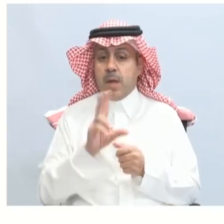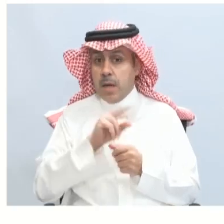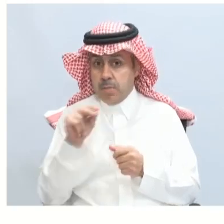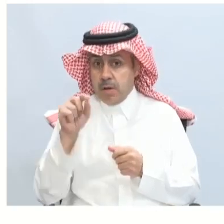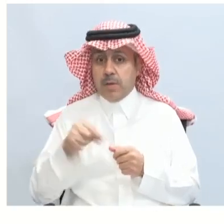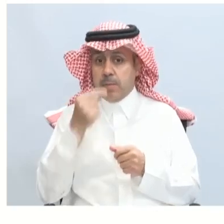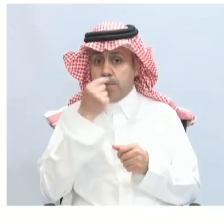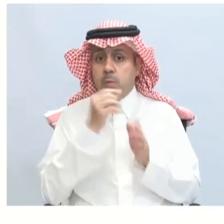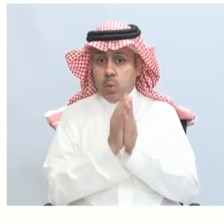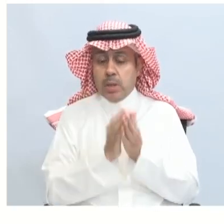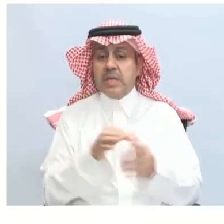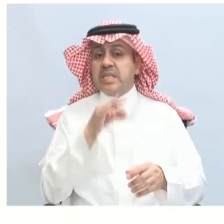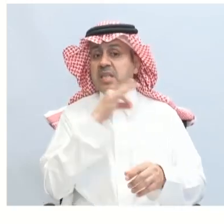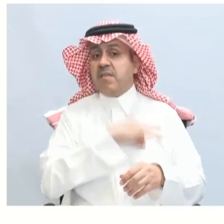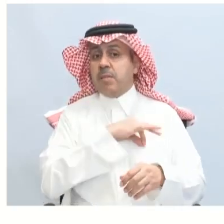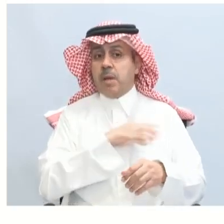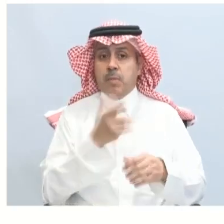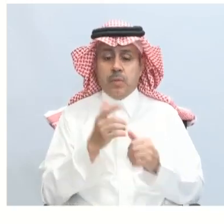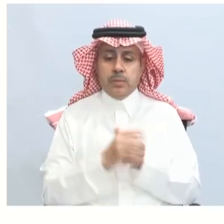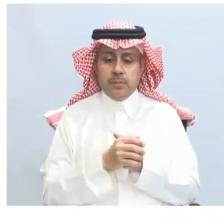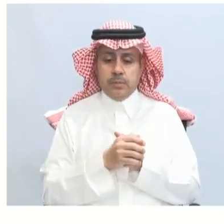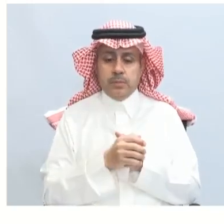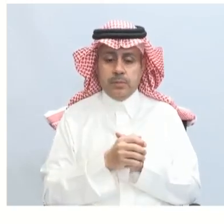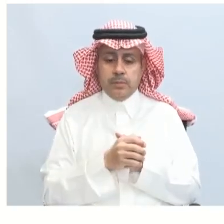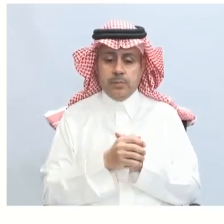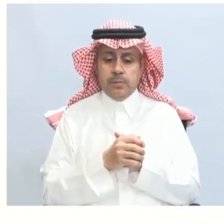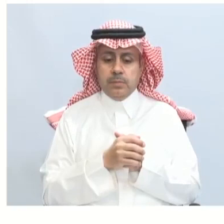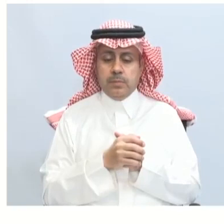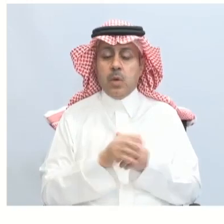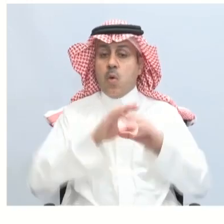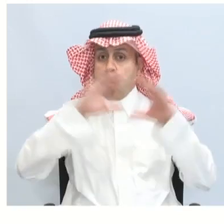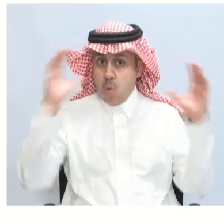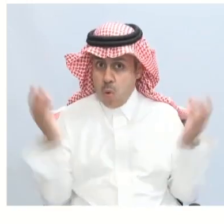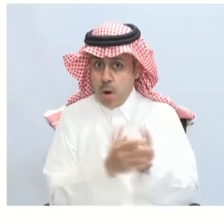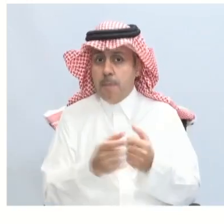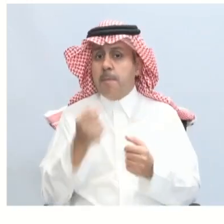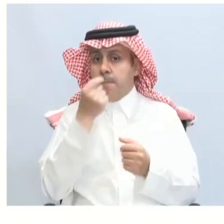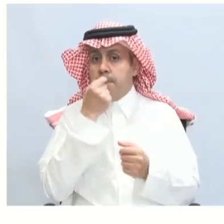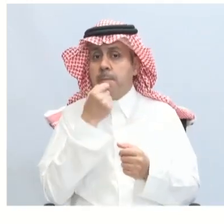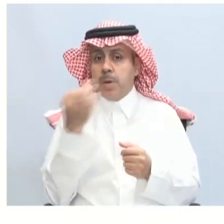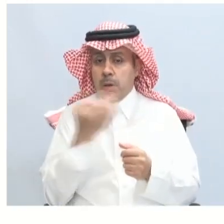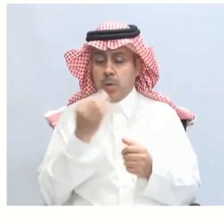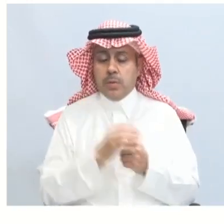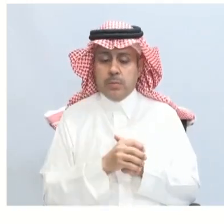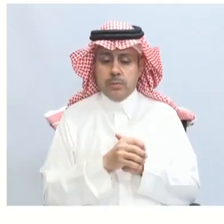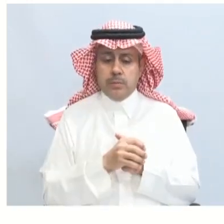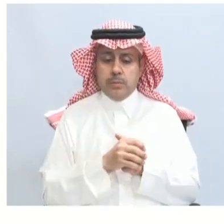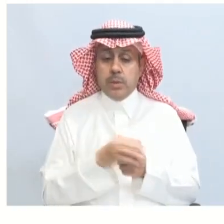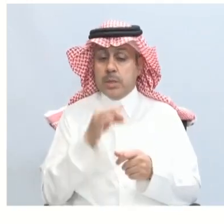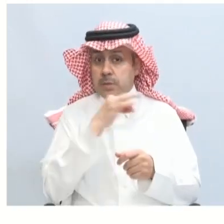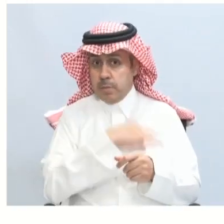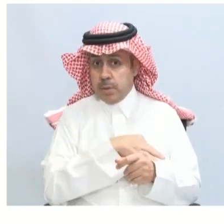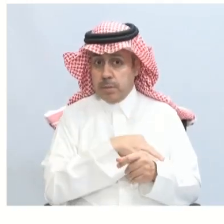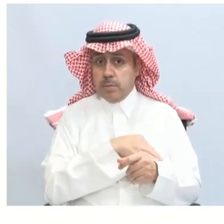القران من يستفيد منها الخيار الاول يستفيد منها كل من يقرا القران الخيار الثاني يستفيد